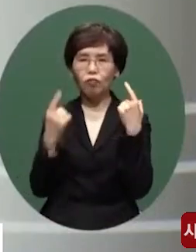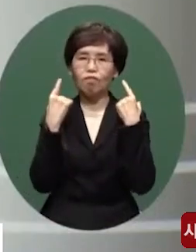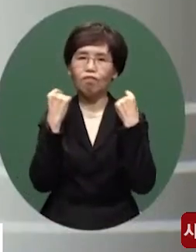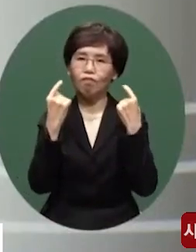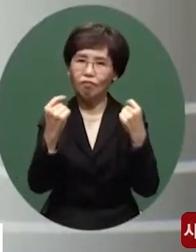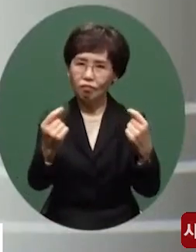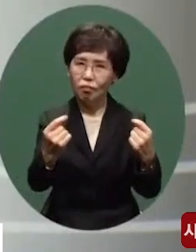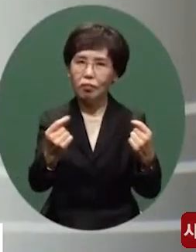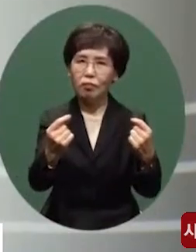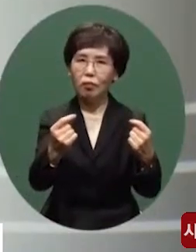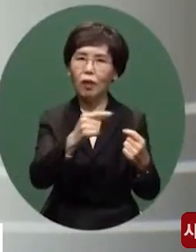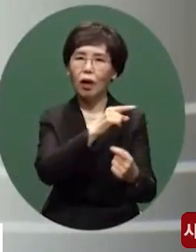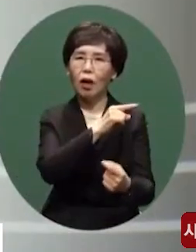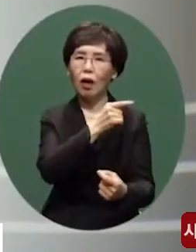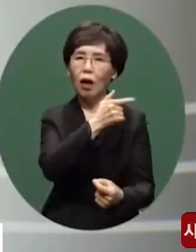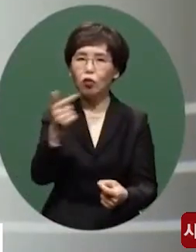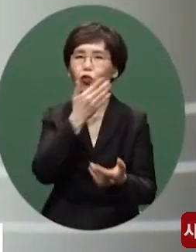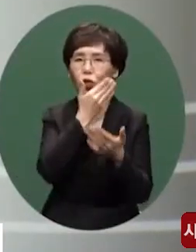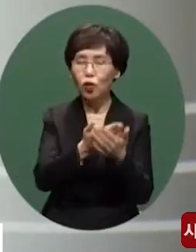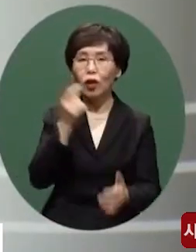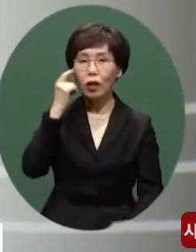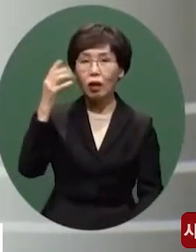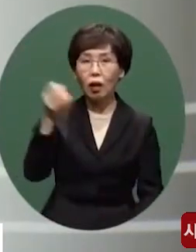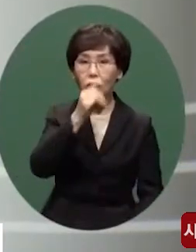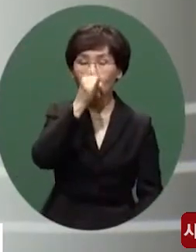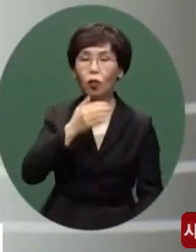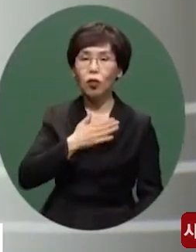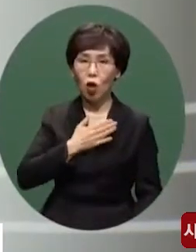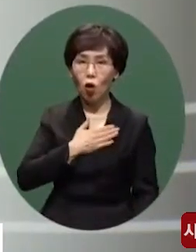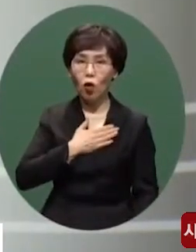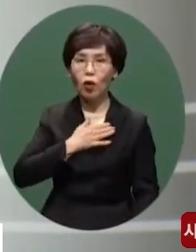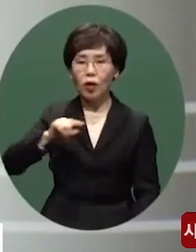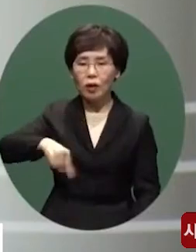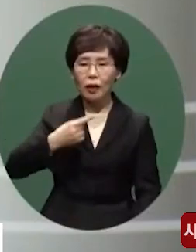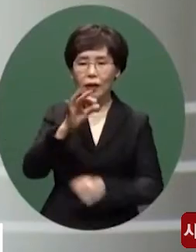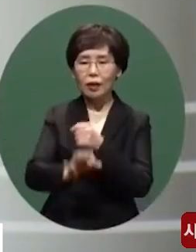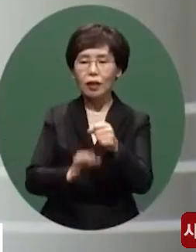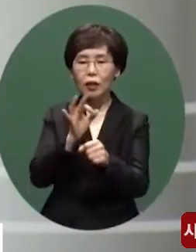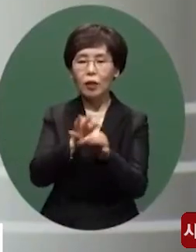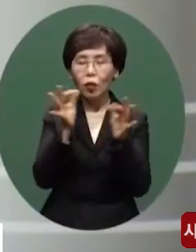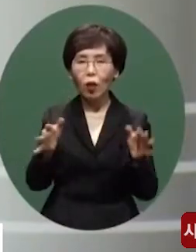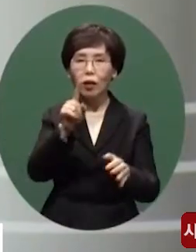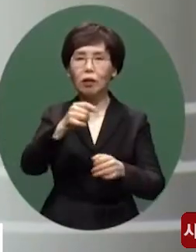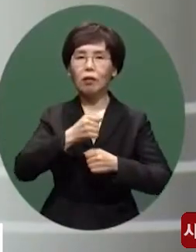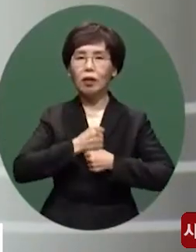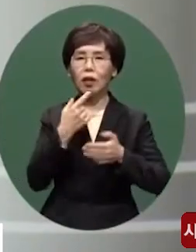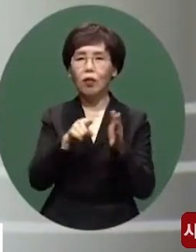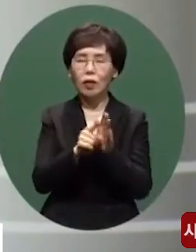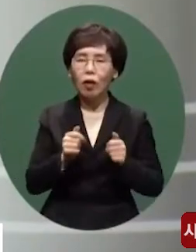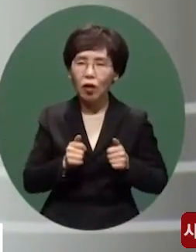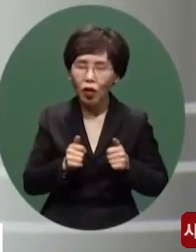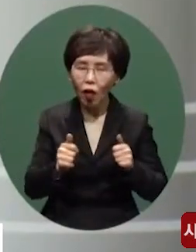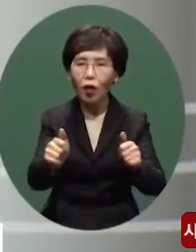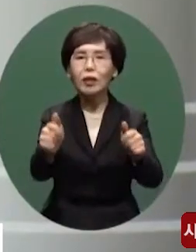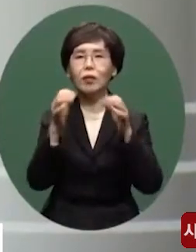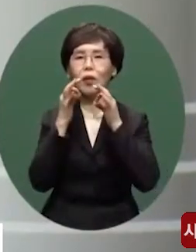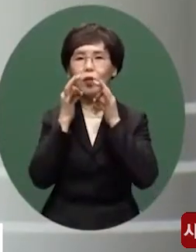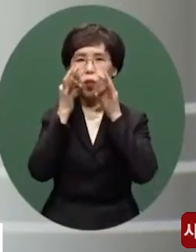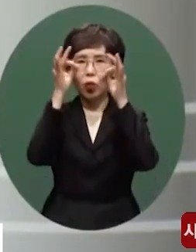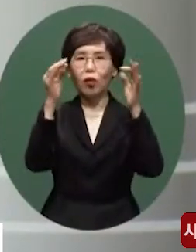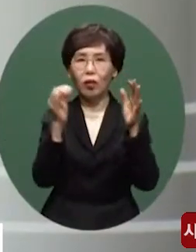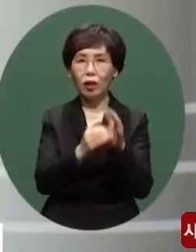일관성, 저는 그것이 굉장히 중요하다고 생각하고 저 나름대로는 지난 10년간 그것을 지키기 위해서 열심히 노력을